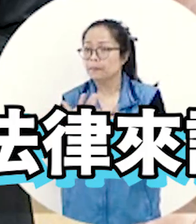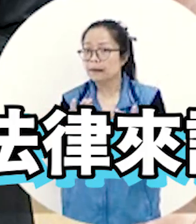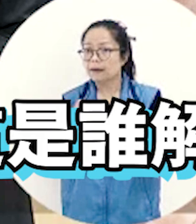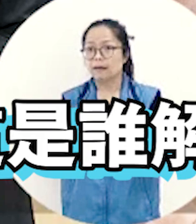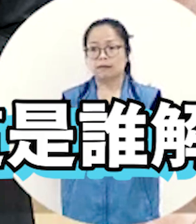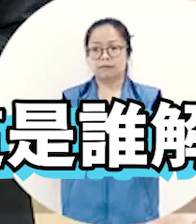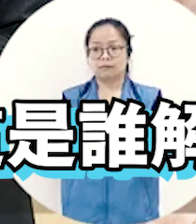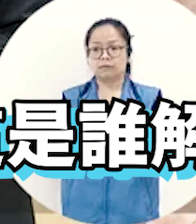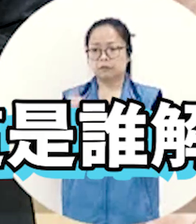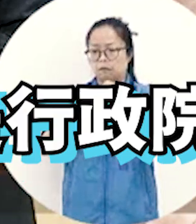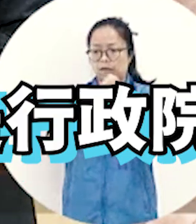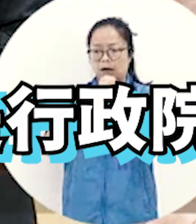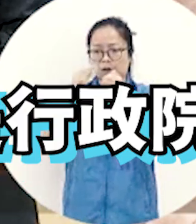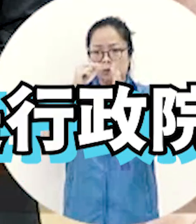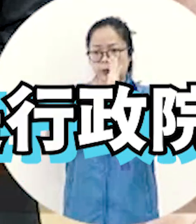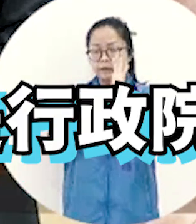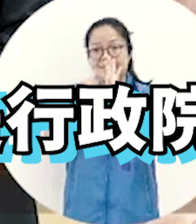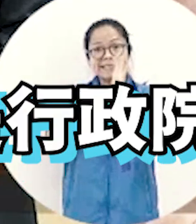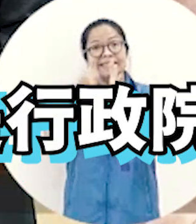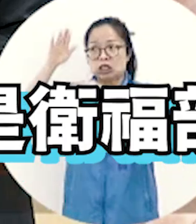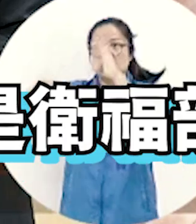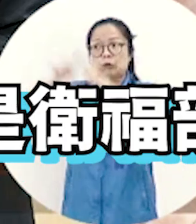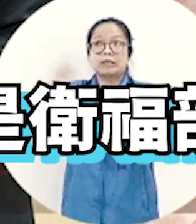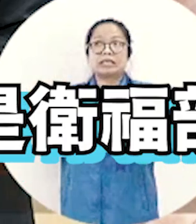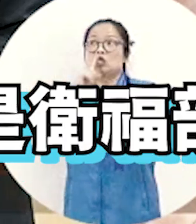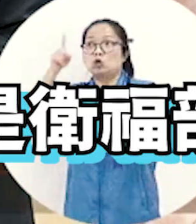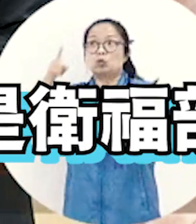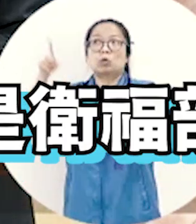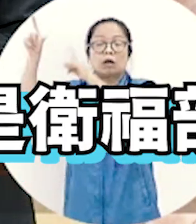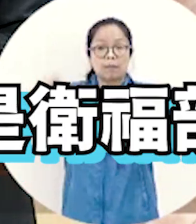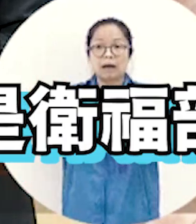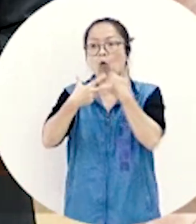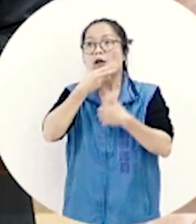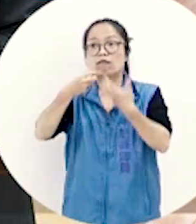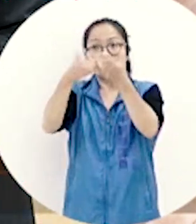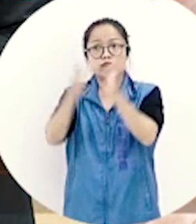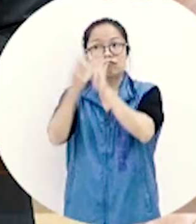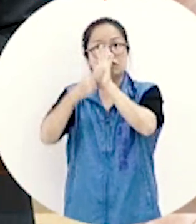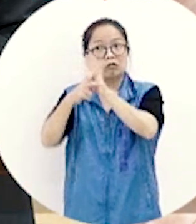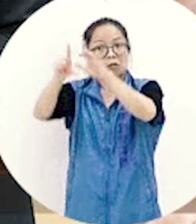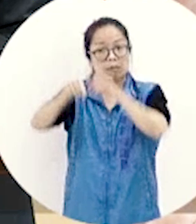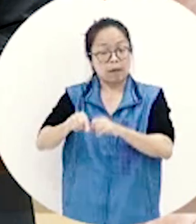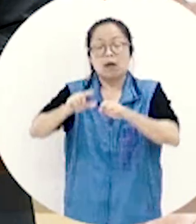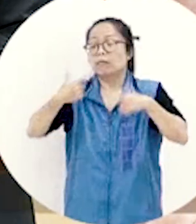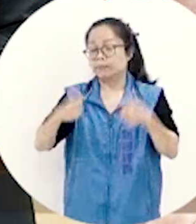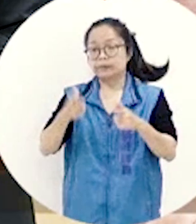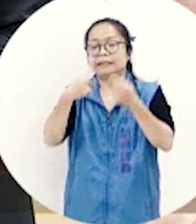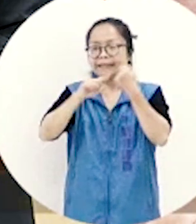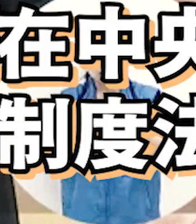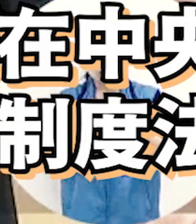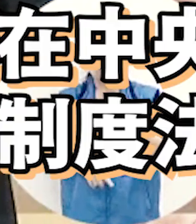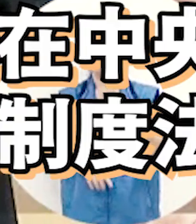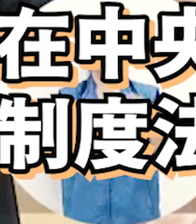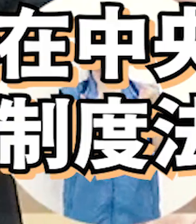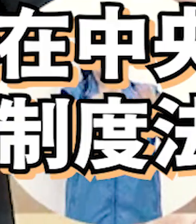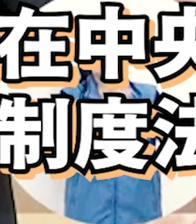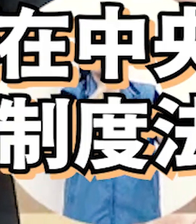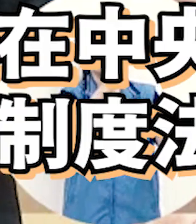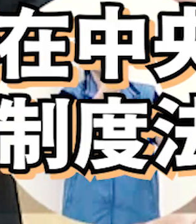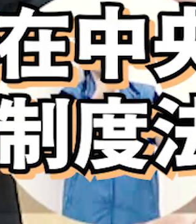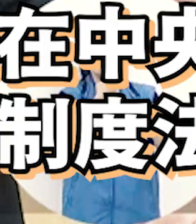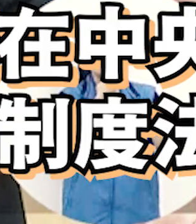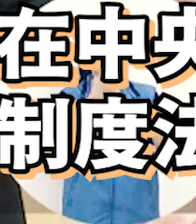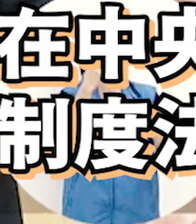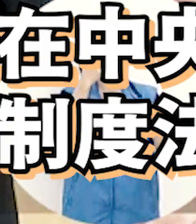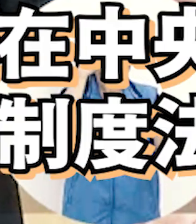律来讲的话，这是谁解释？不是行政院解释啊，也不是卫福部解释，应该是司法院来解释吧？ 现在中央的